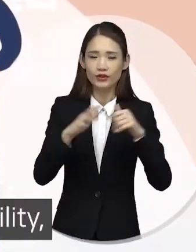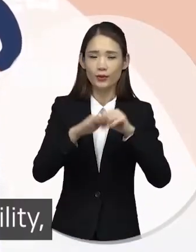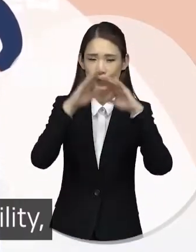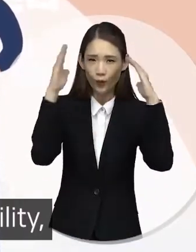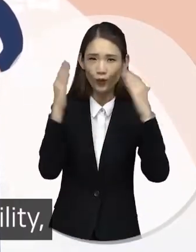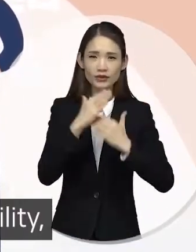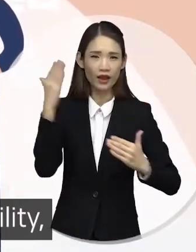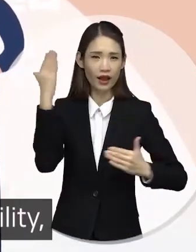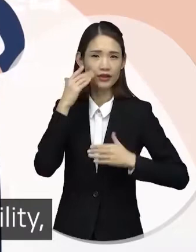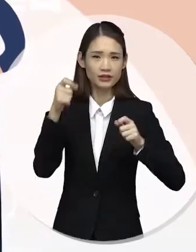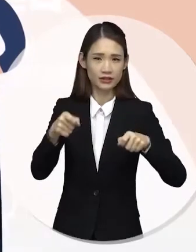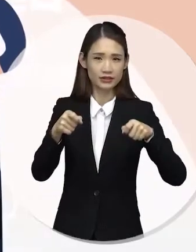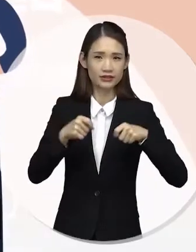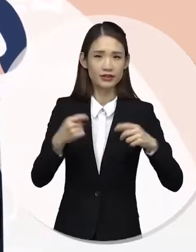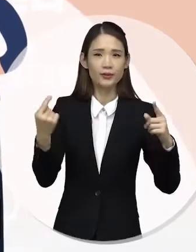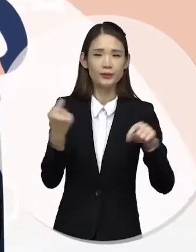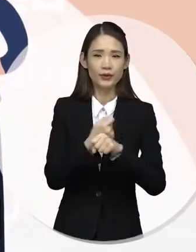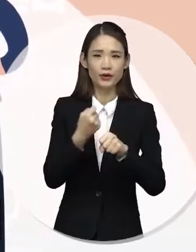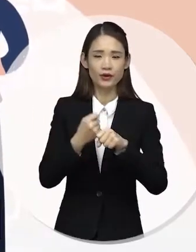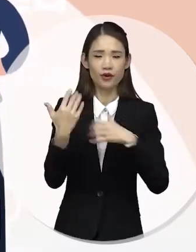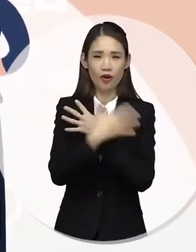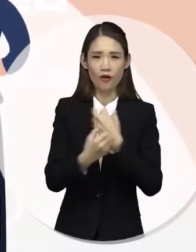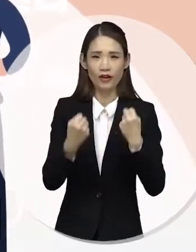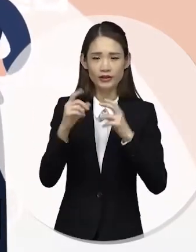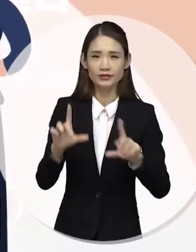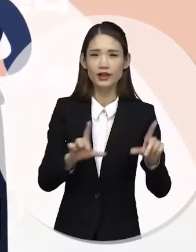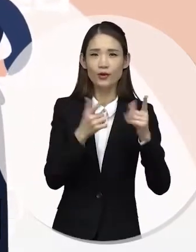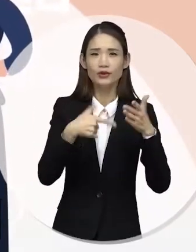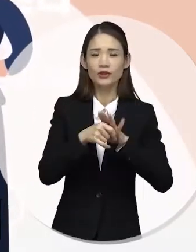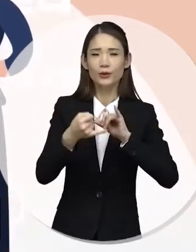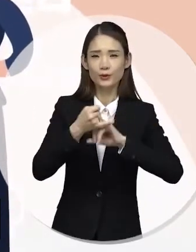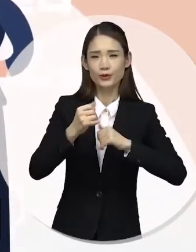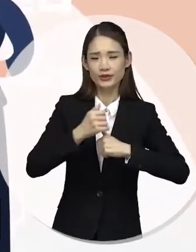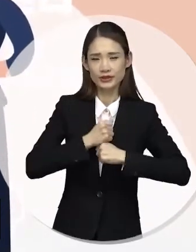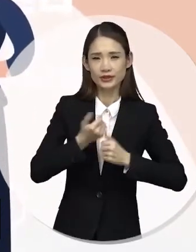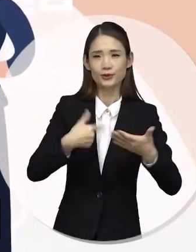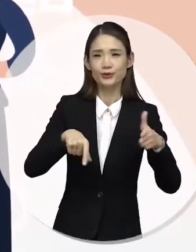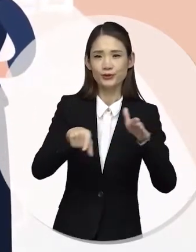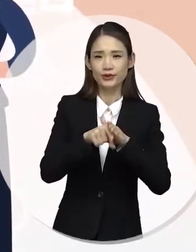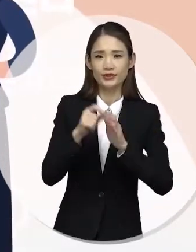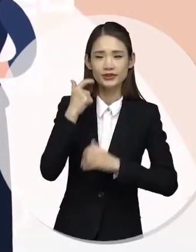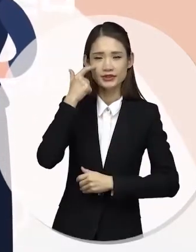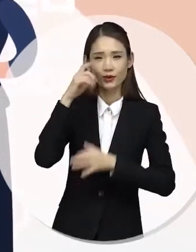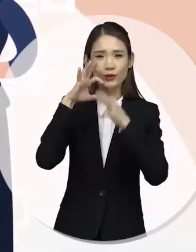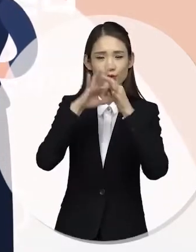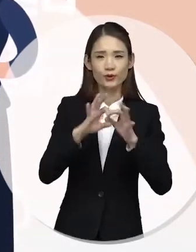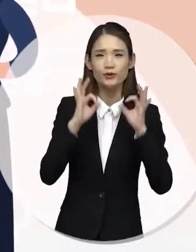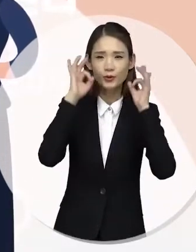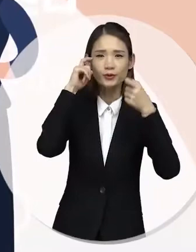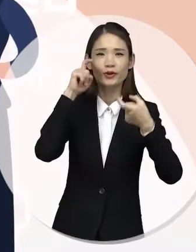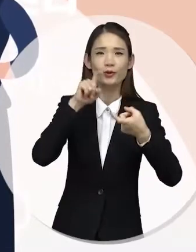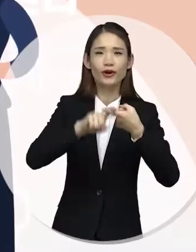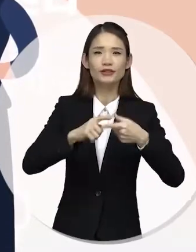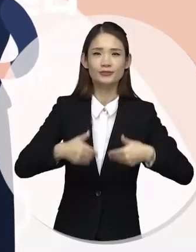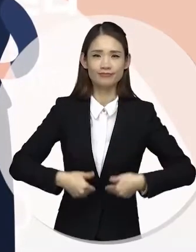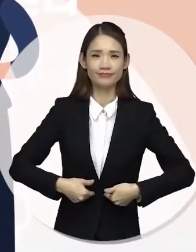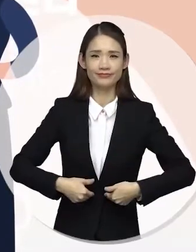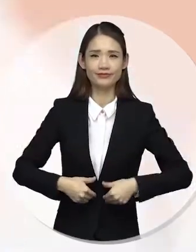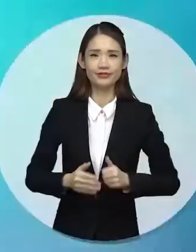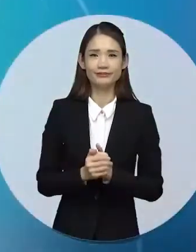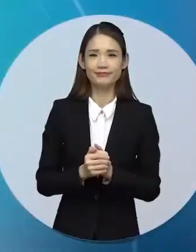학생에게 적용되어야 하며 건강한 대학 생활을 위해 반드시 지켜질 수 있도록 지속적인 노력과 관심이